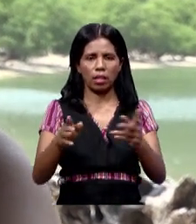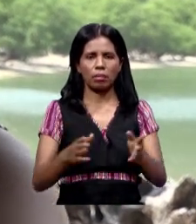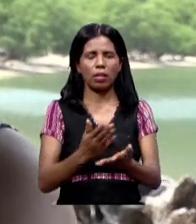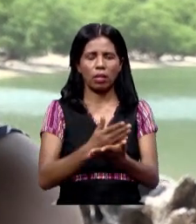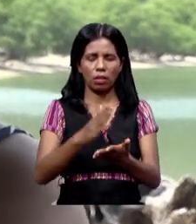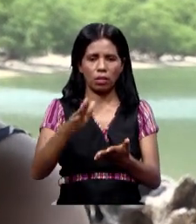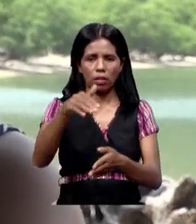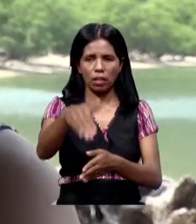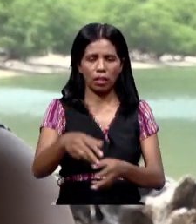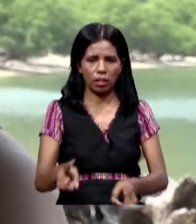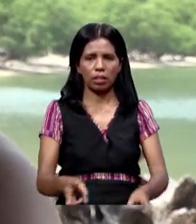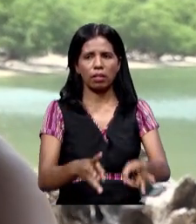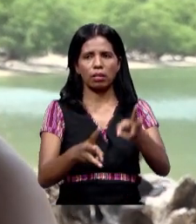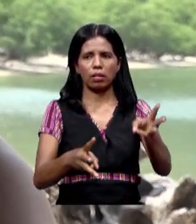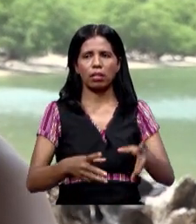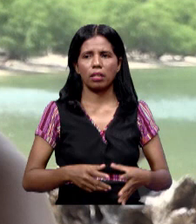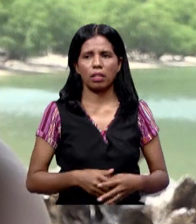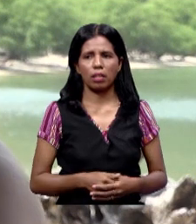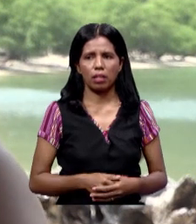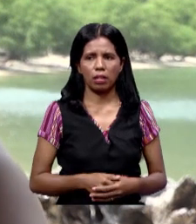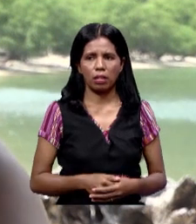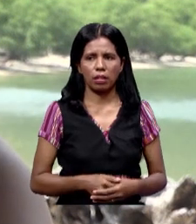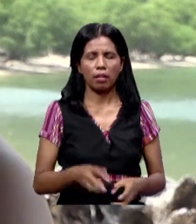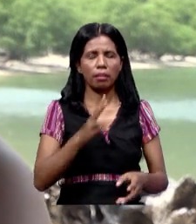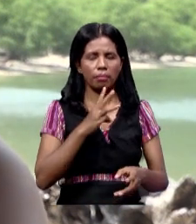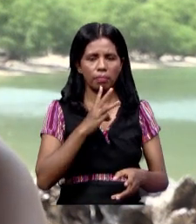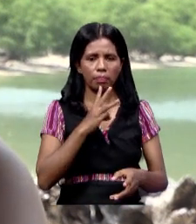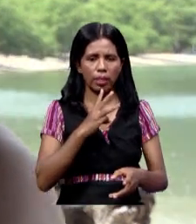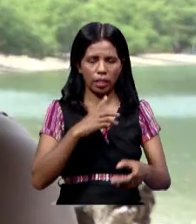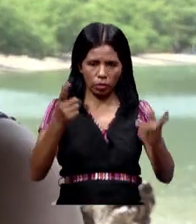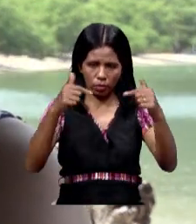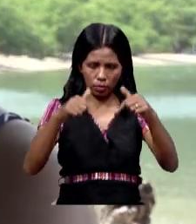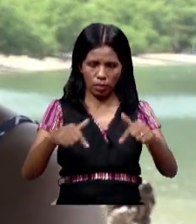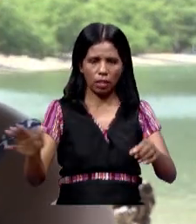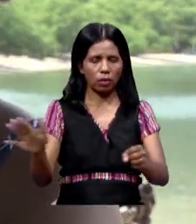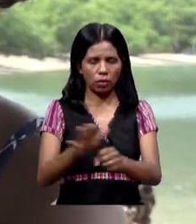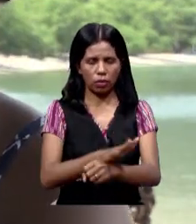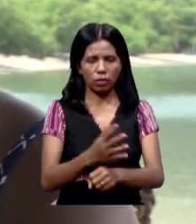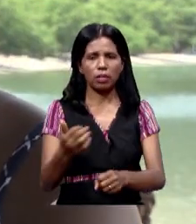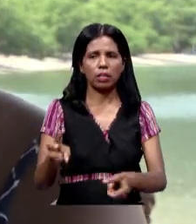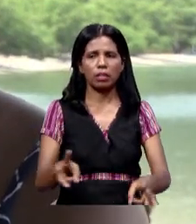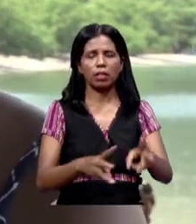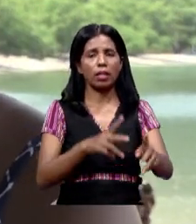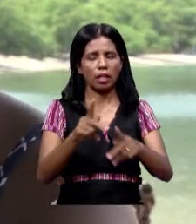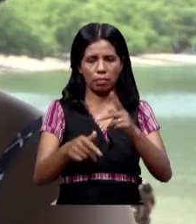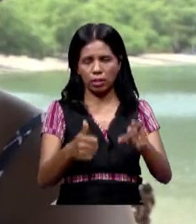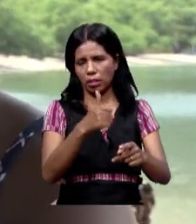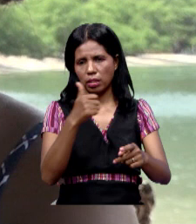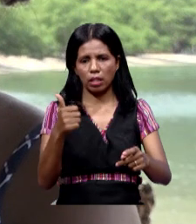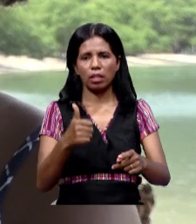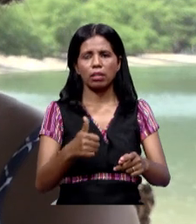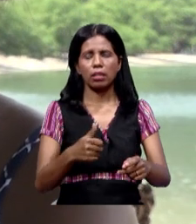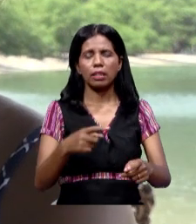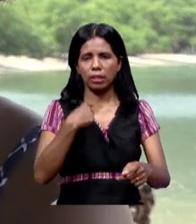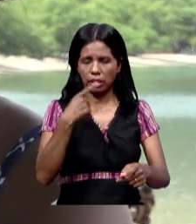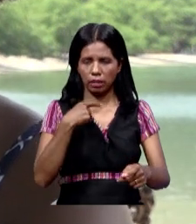ke estrada sa em atu ne ne ne lahane be dalang tun ko mai be estrada ne Aku suka sihiran, lebih macam bikin niat kari,